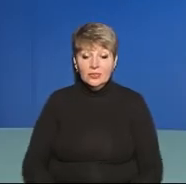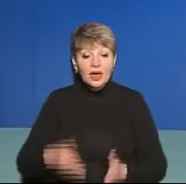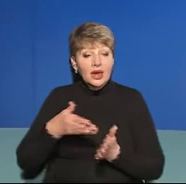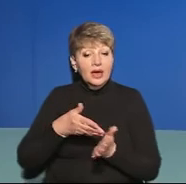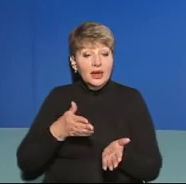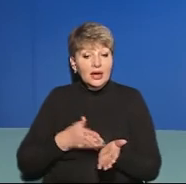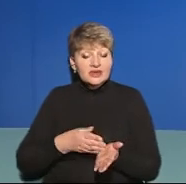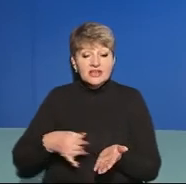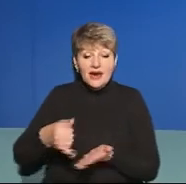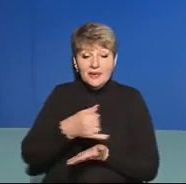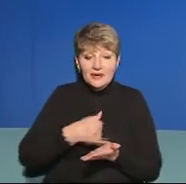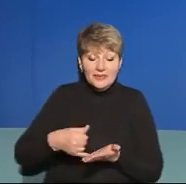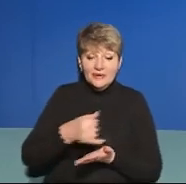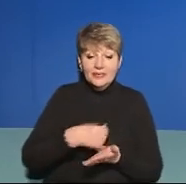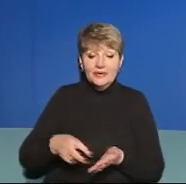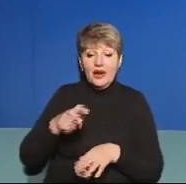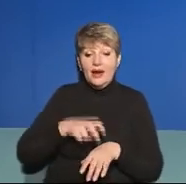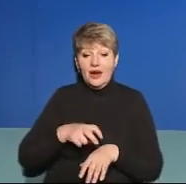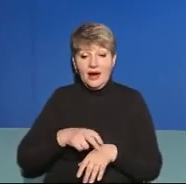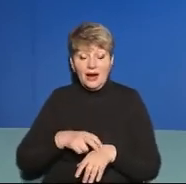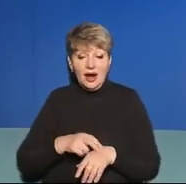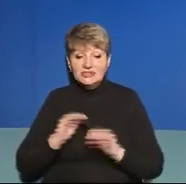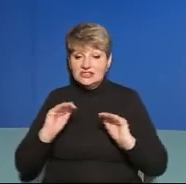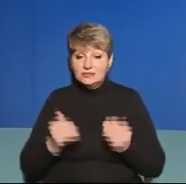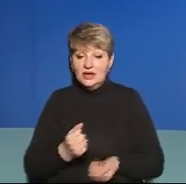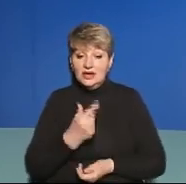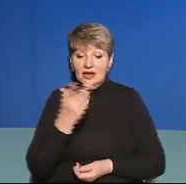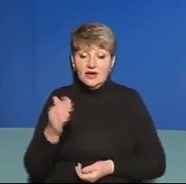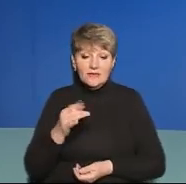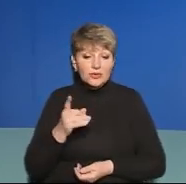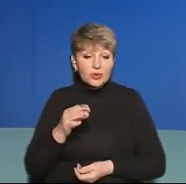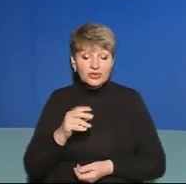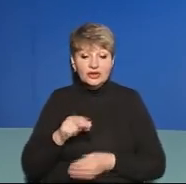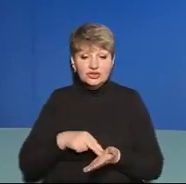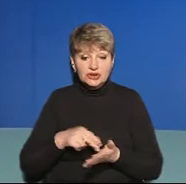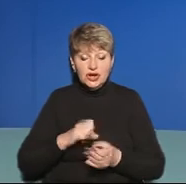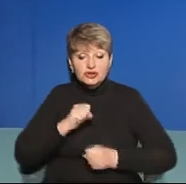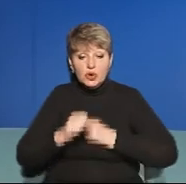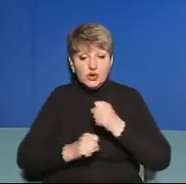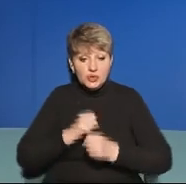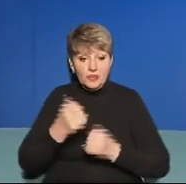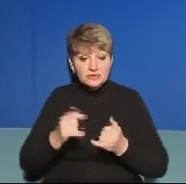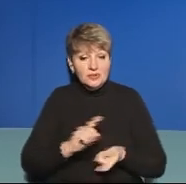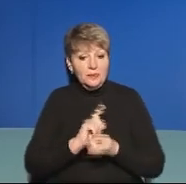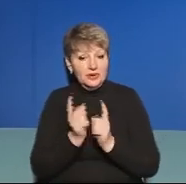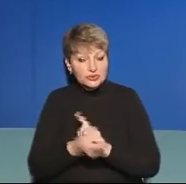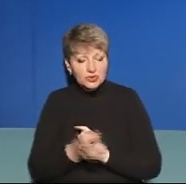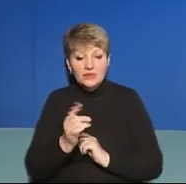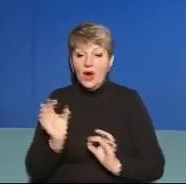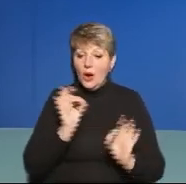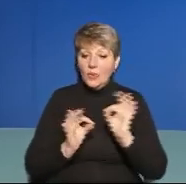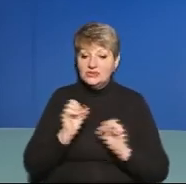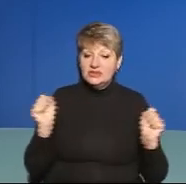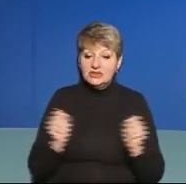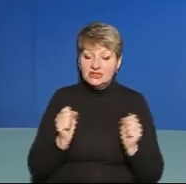Хліб із повидлом, гарбузова каша та зменшення кількості фруктів. Черкаський зоопарк від сьогодні перейшов на осінньо-зимовий режим